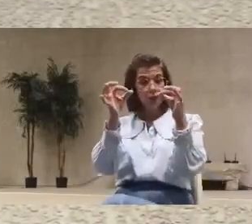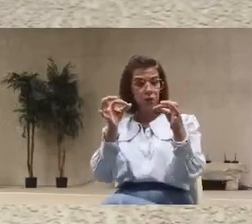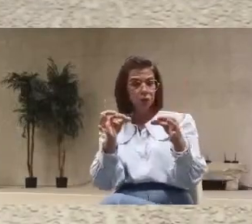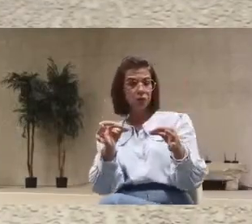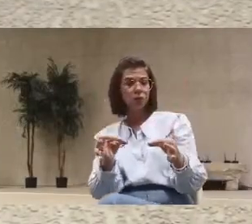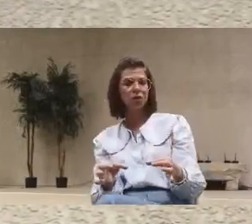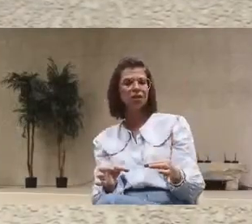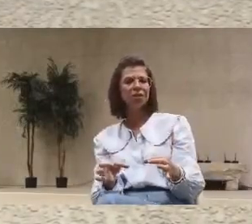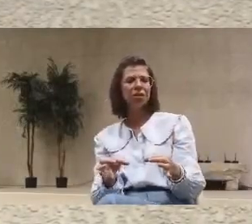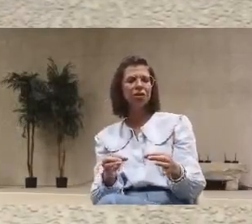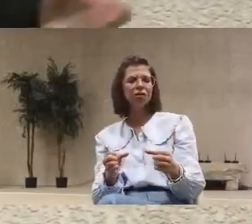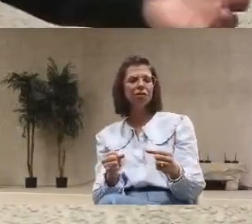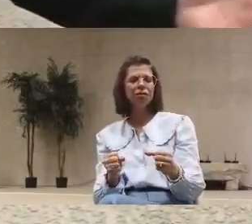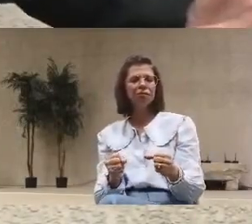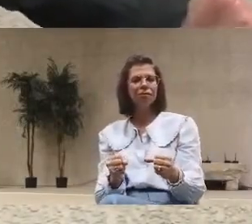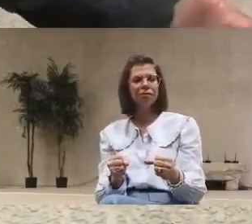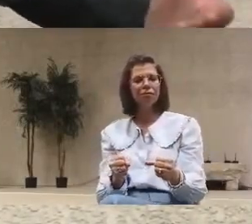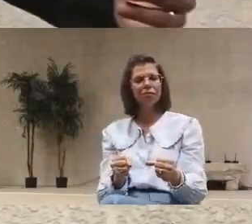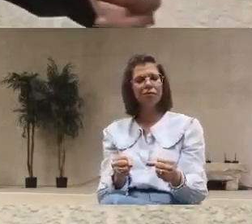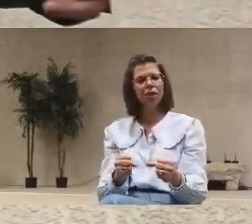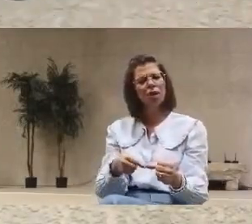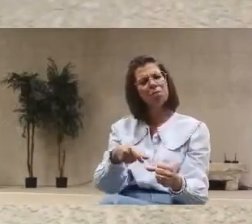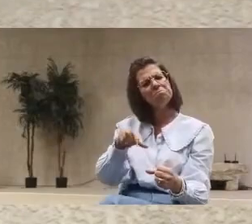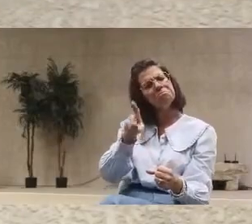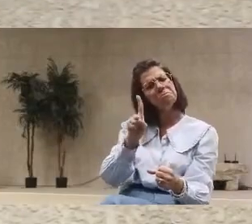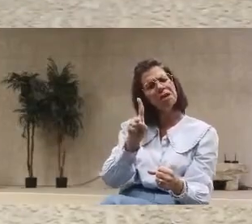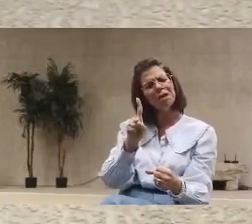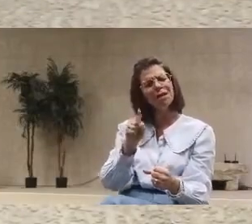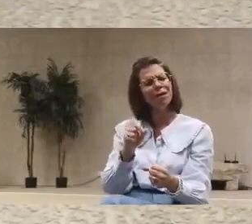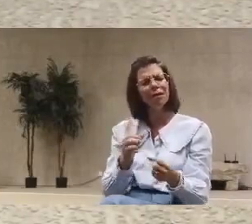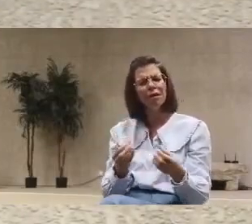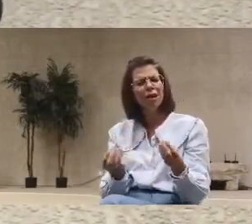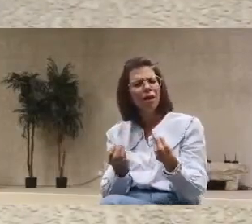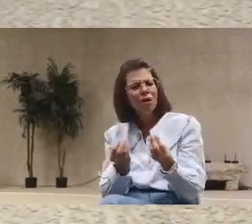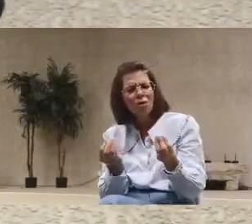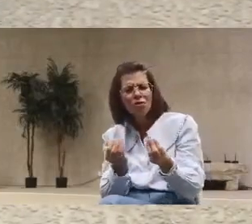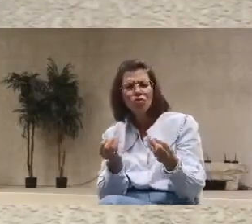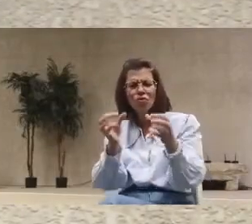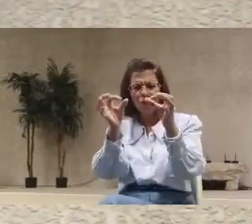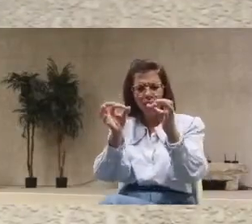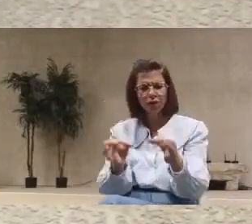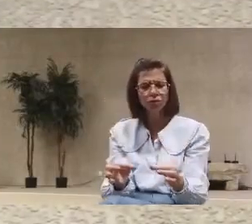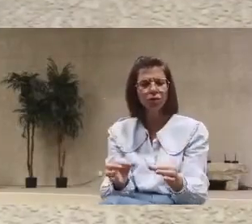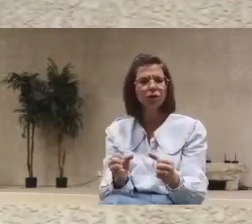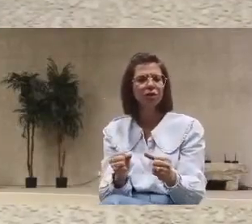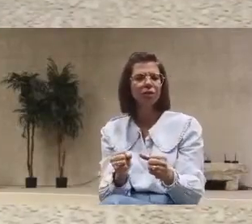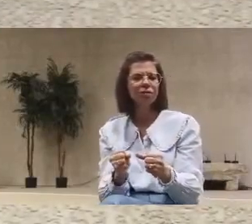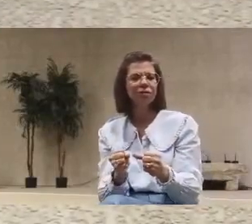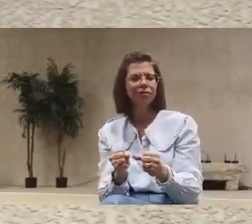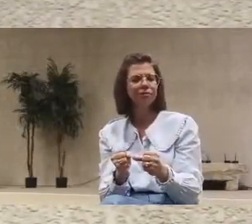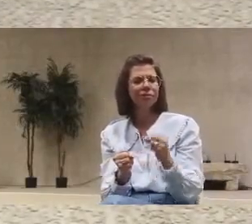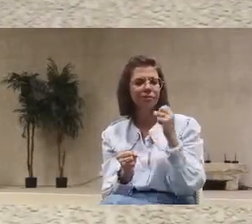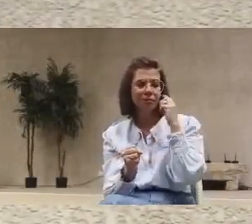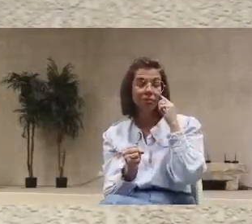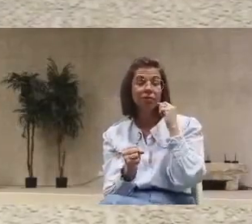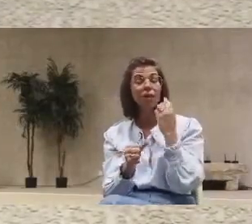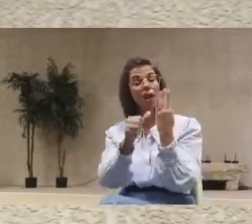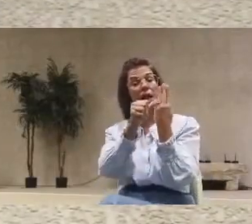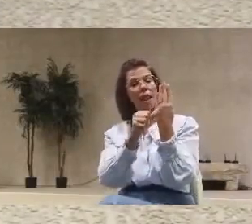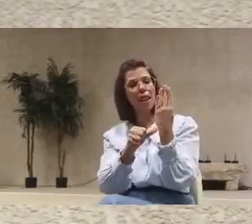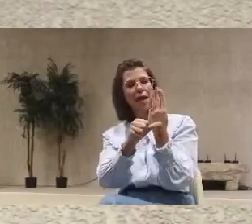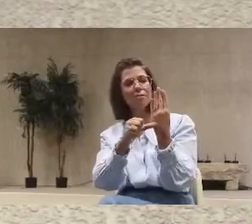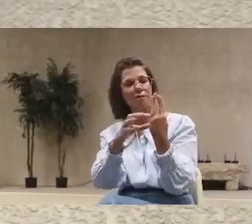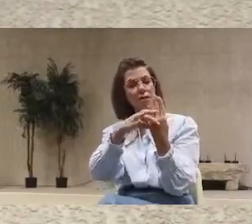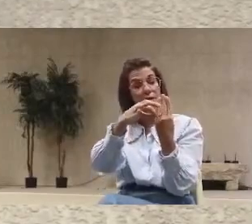Et on se dit, mais où est la justice ? Mais la Bible dit, quand